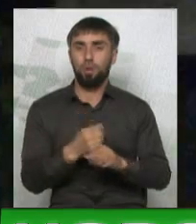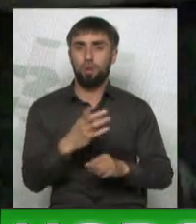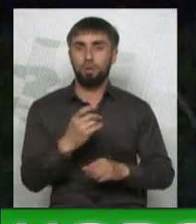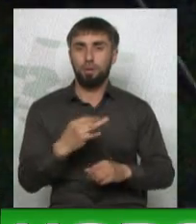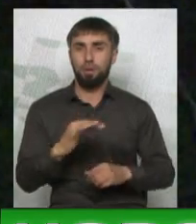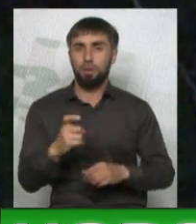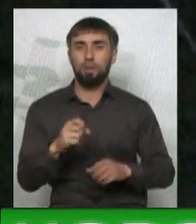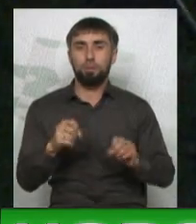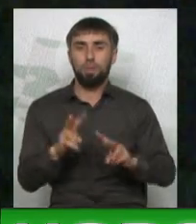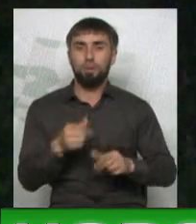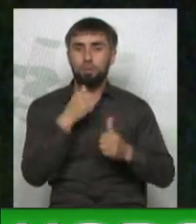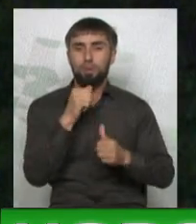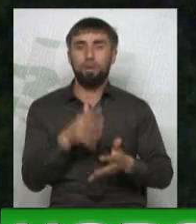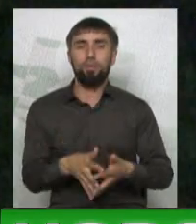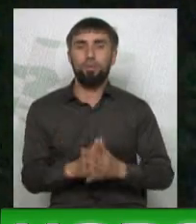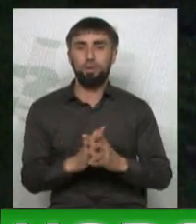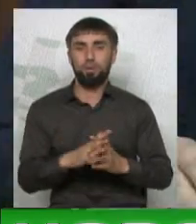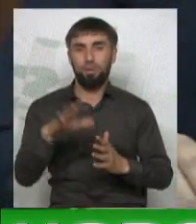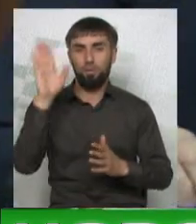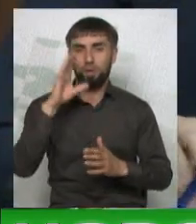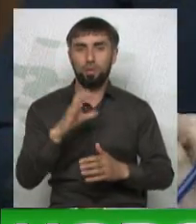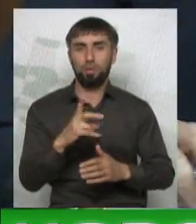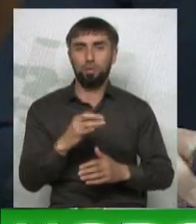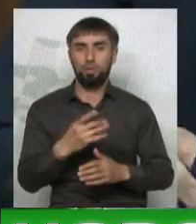станциях. Специалисты пытаются восстановить водоснабжение.